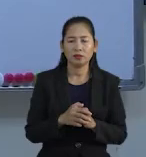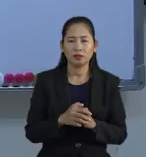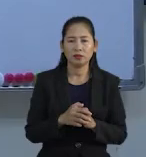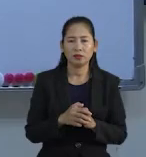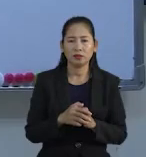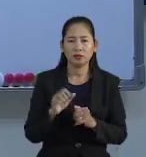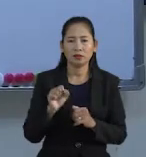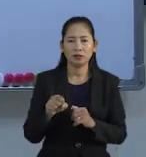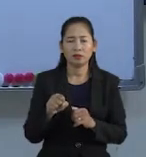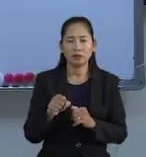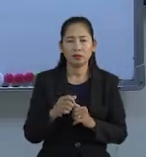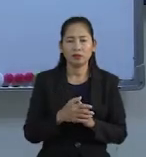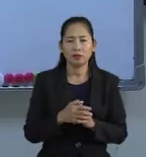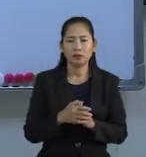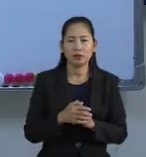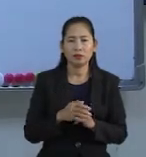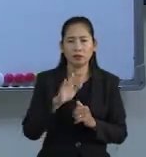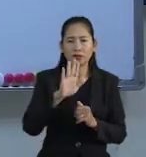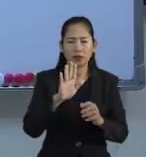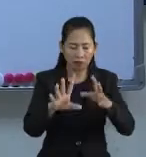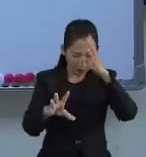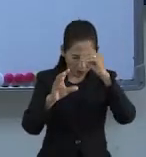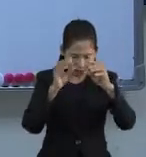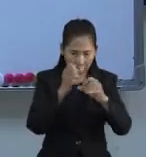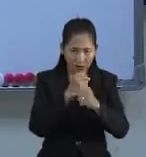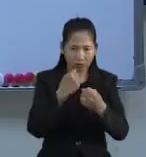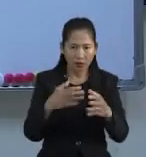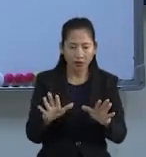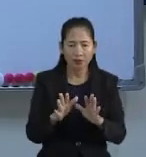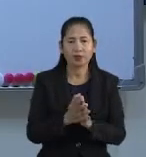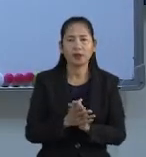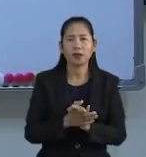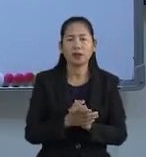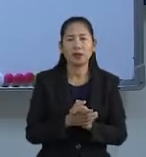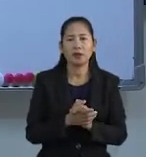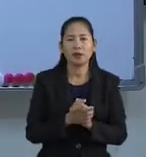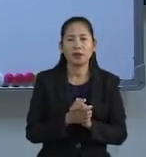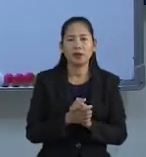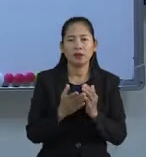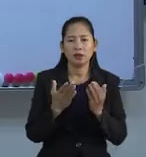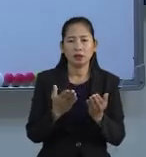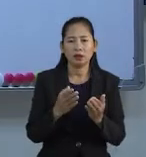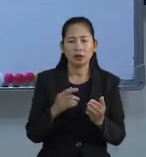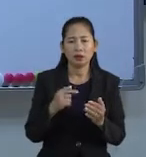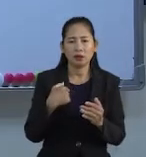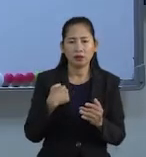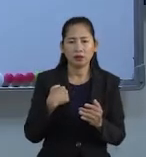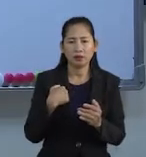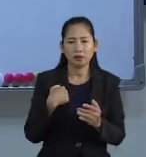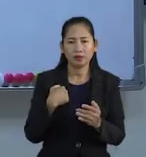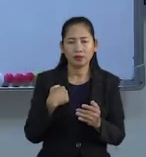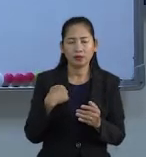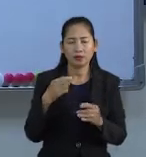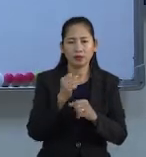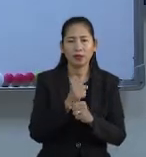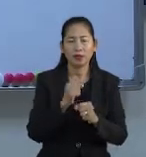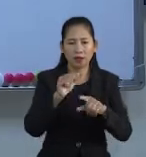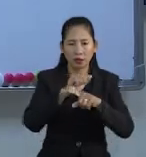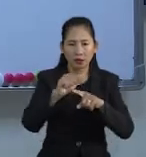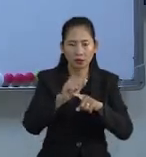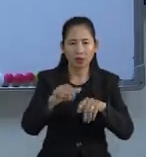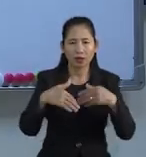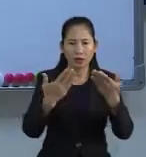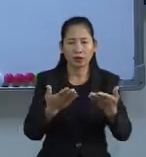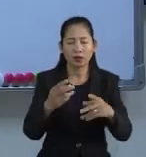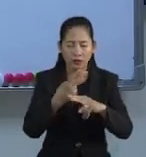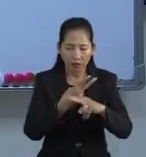và còn bạn viên chọc hai hay lời ní con là cụ bạn đã lòng hạt ở con